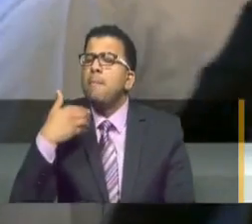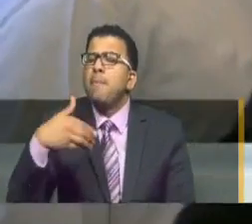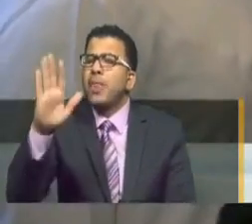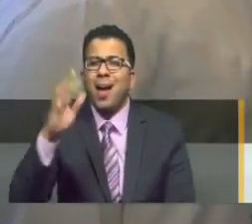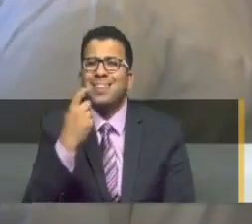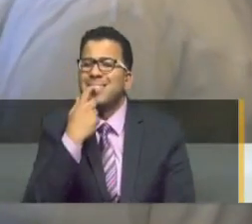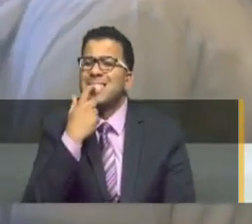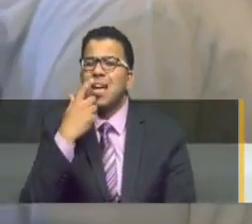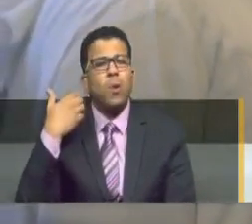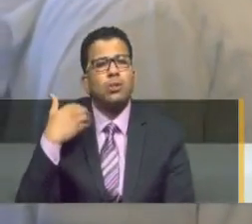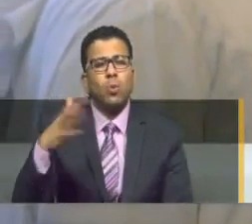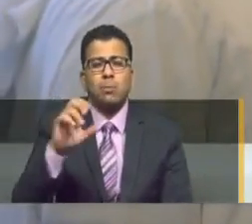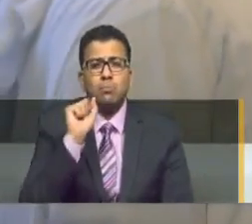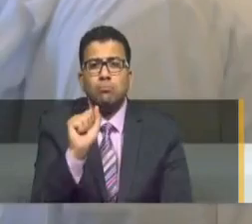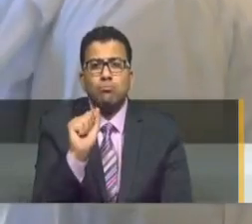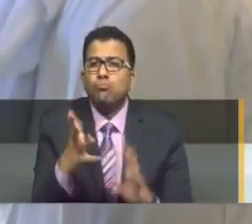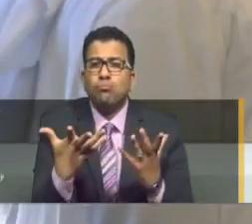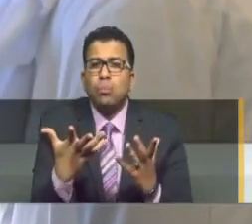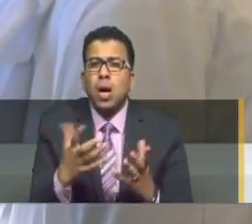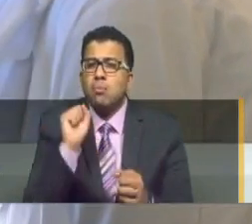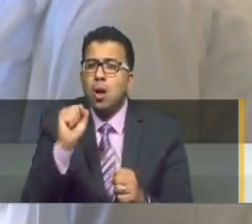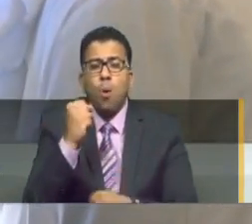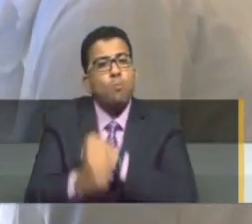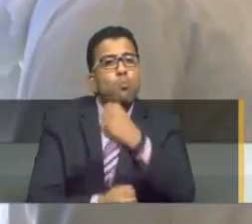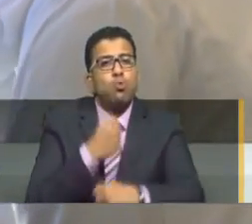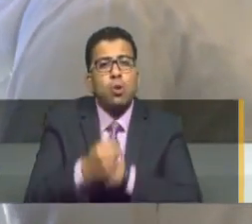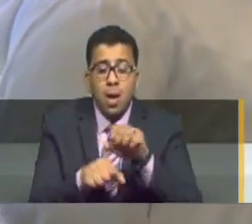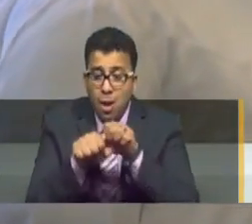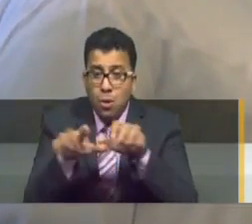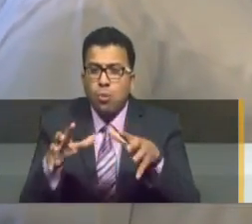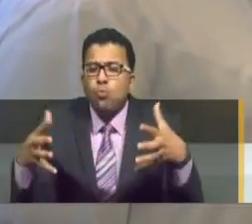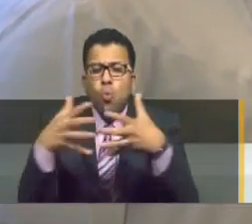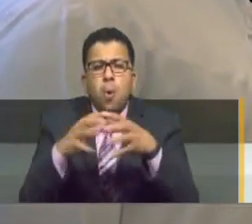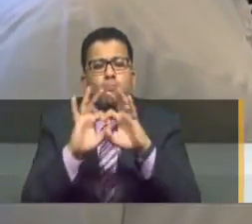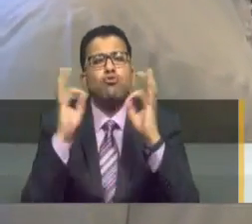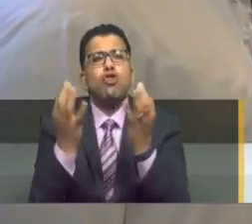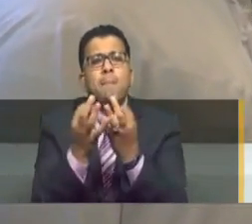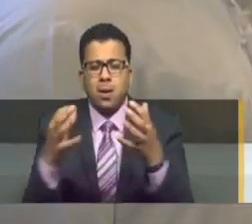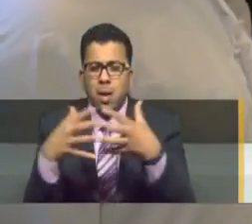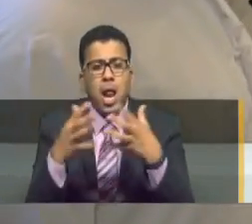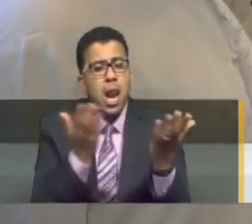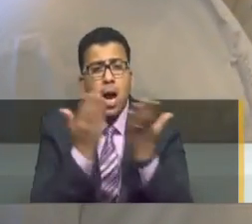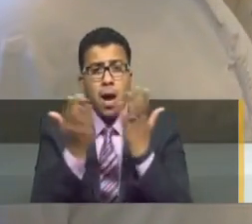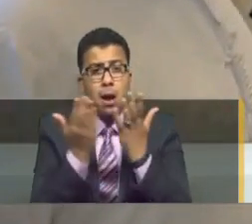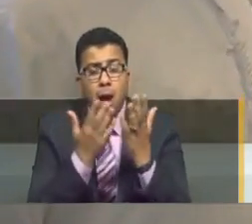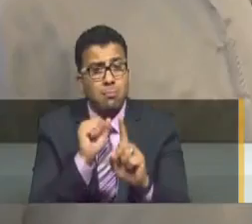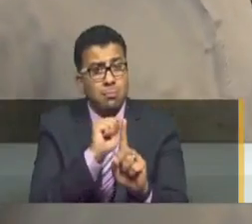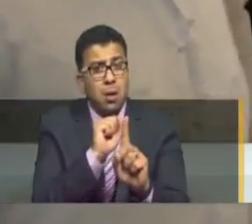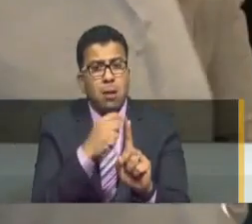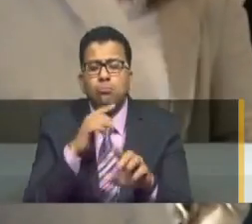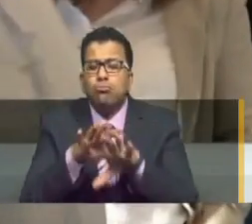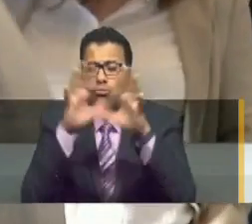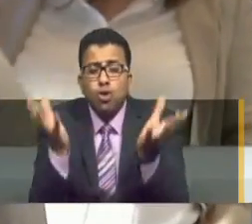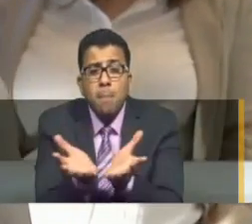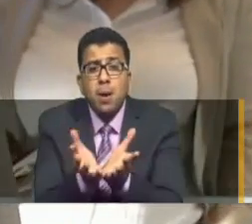عن يعني إنشاء قاعدة المتطوعين، نريد نشرك جميع فئات المجتمع للقراءة لفئات مشمولة عندنا